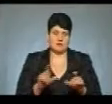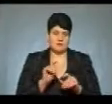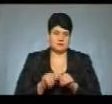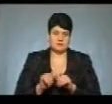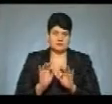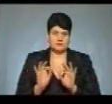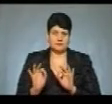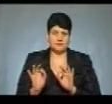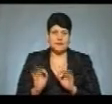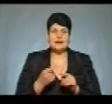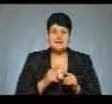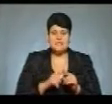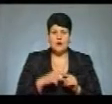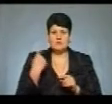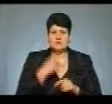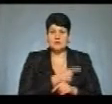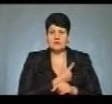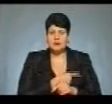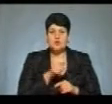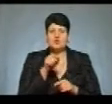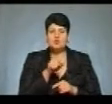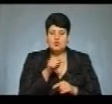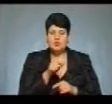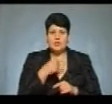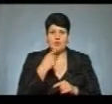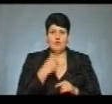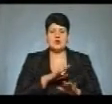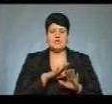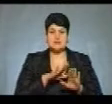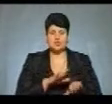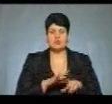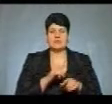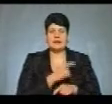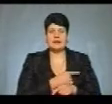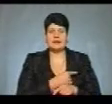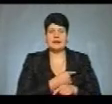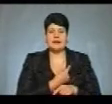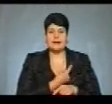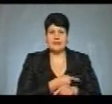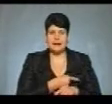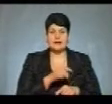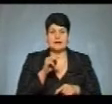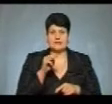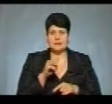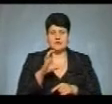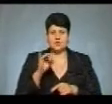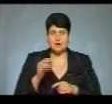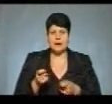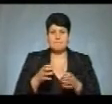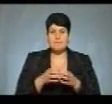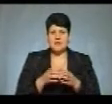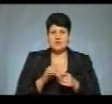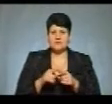Це обласна університетська лікарня. Сюди, за словами заступника головного лікаря Центру екстреної медичної допомоги Тетяни Сухарської, бригада